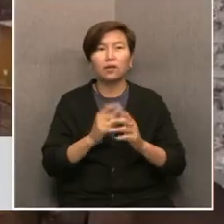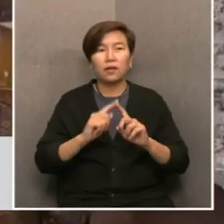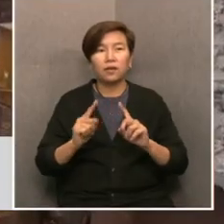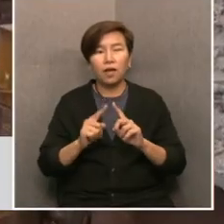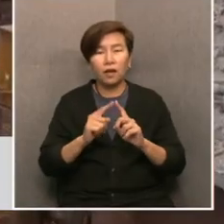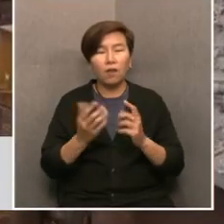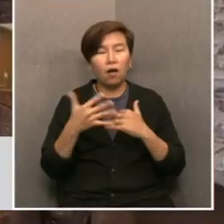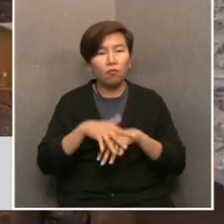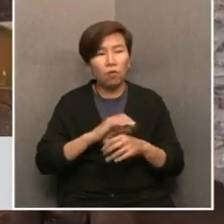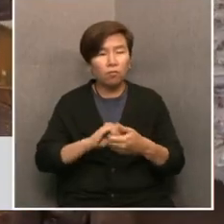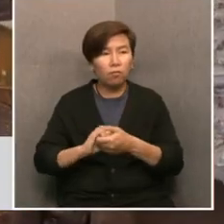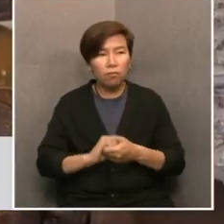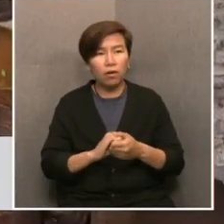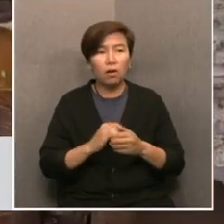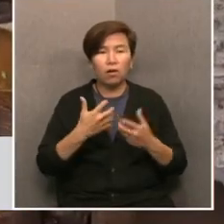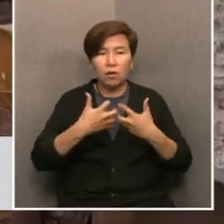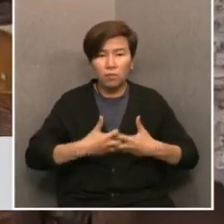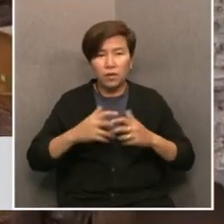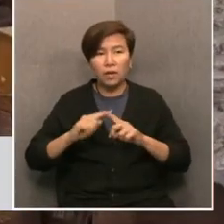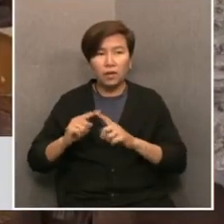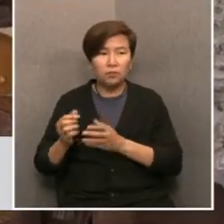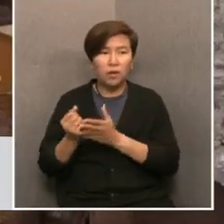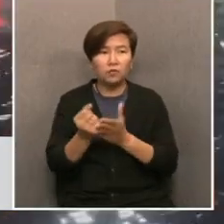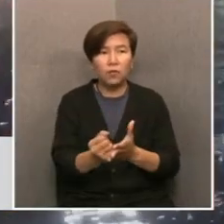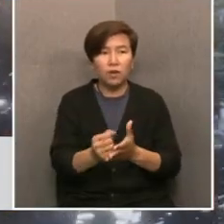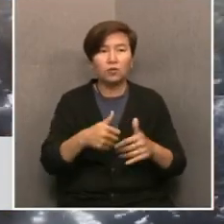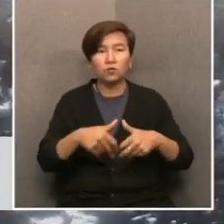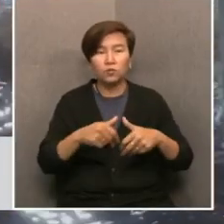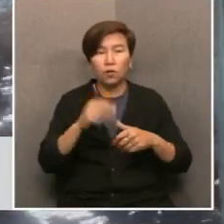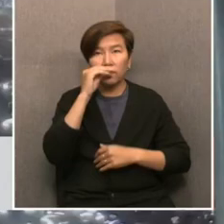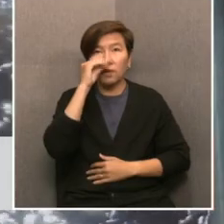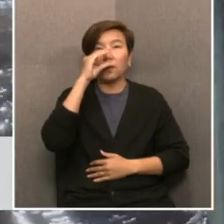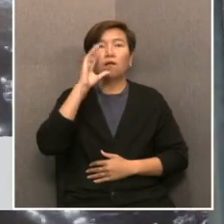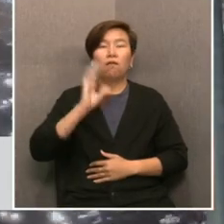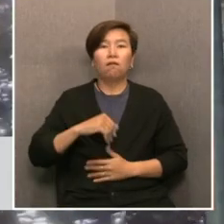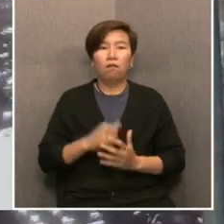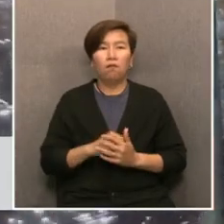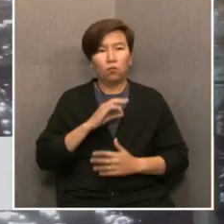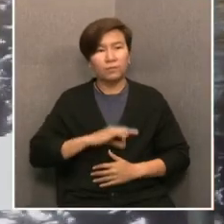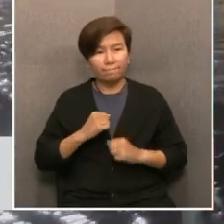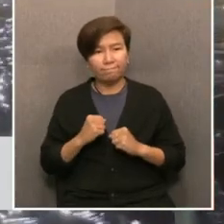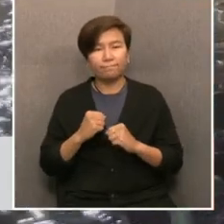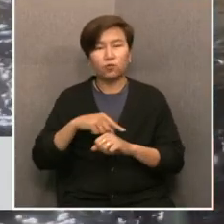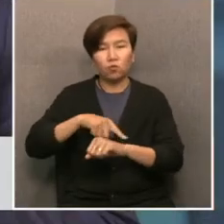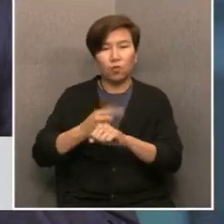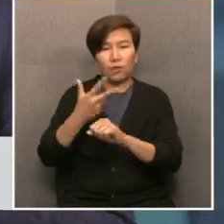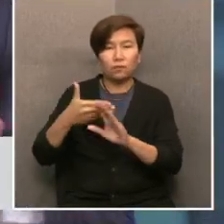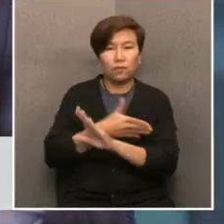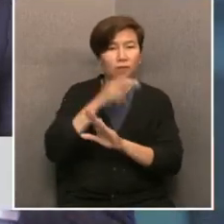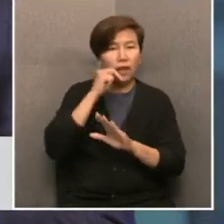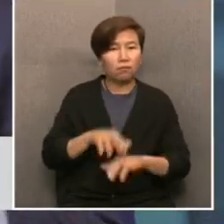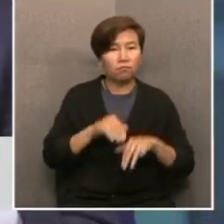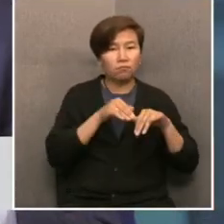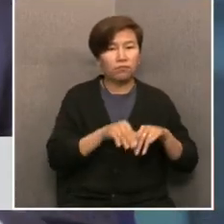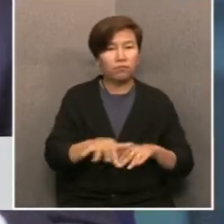คเครื่องมือเข้าไปเขาจะทำให้เขาเนี่ยตื่นตัวแล้วการเตือนภัยเนี่ยรู้เลยว่าโอเคอีก3ชั่วโมงน้ำจะมาเขาสามารถกระจาย